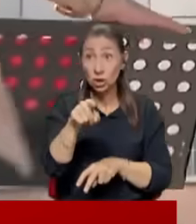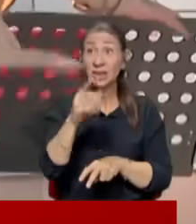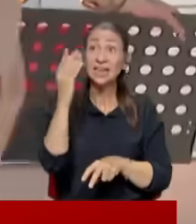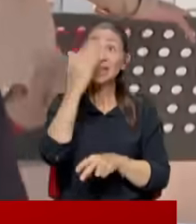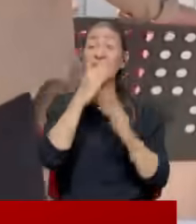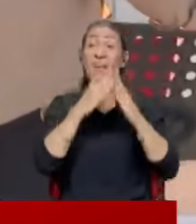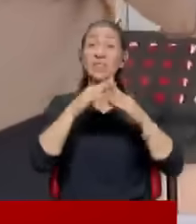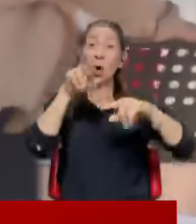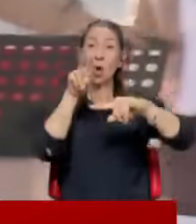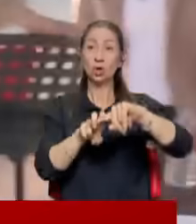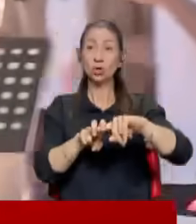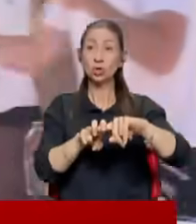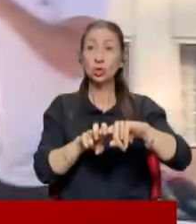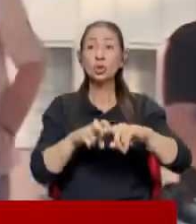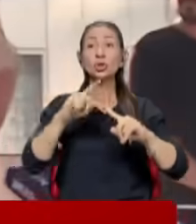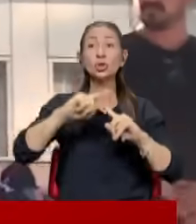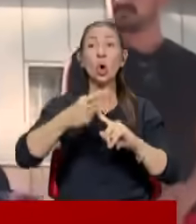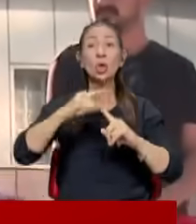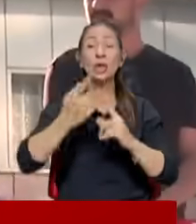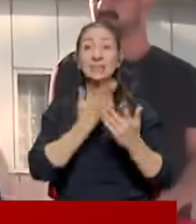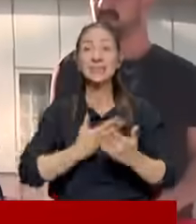git evinde otur, torunlara sen.